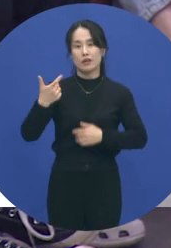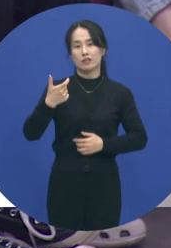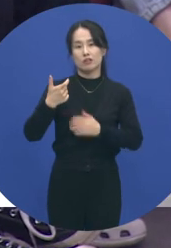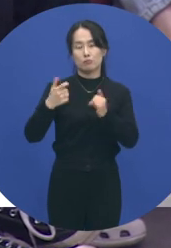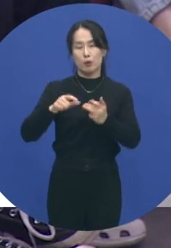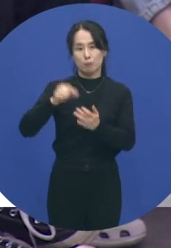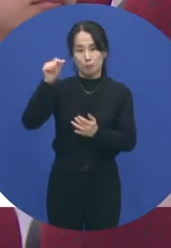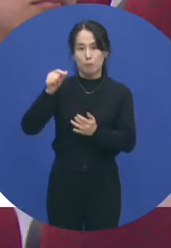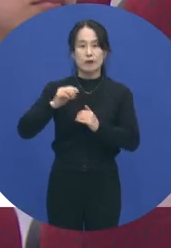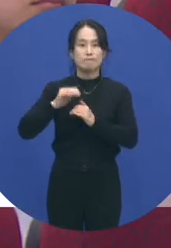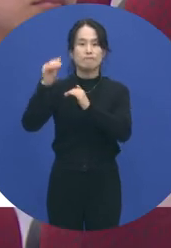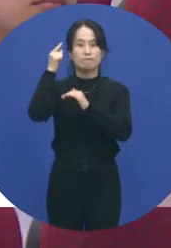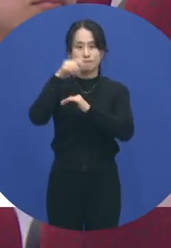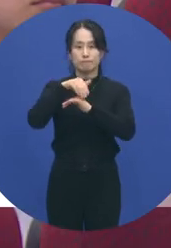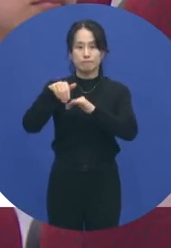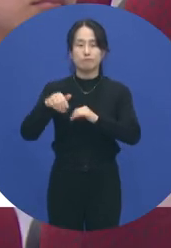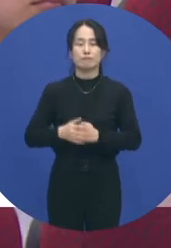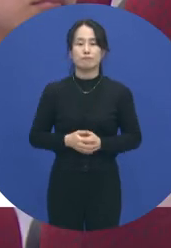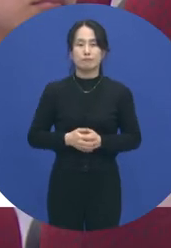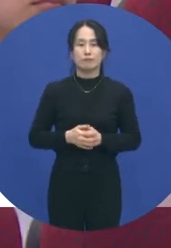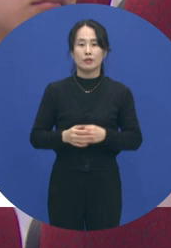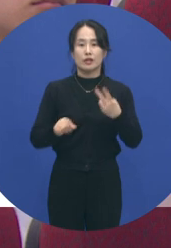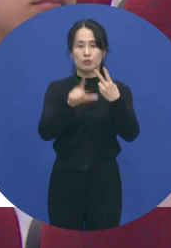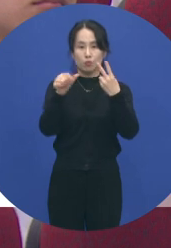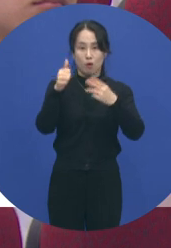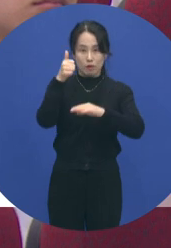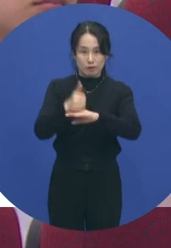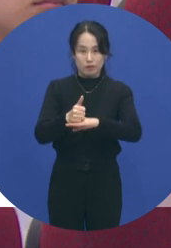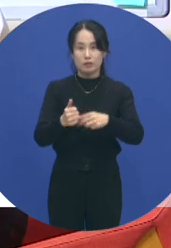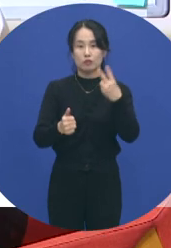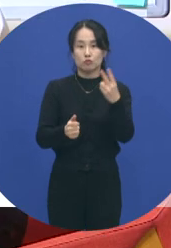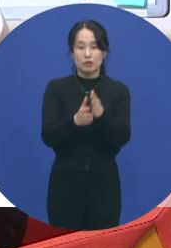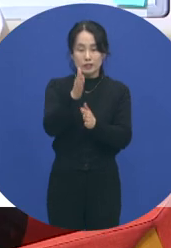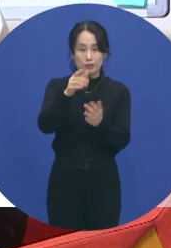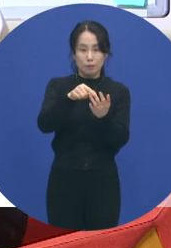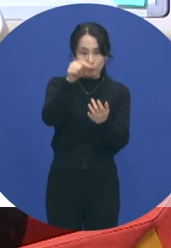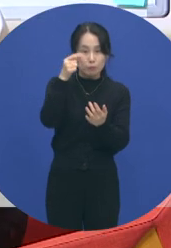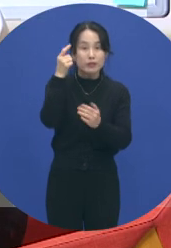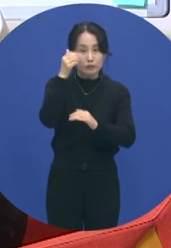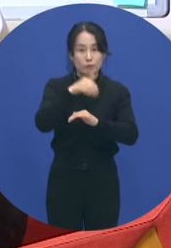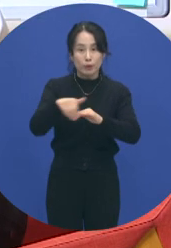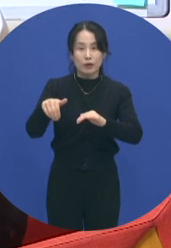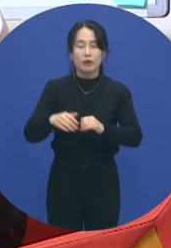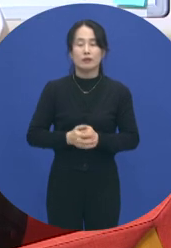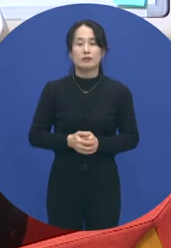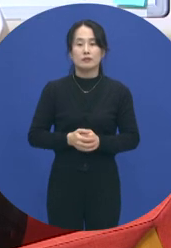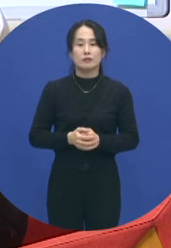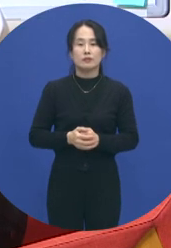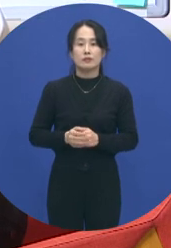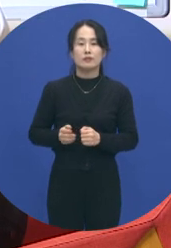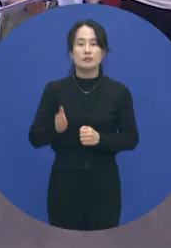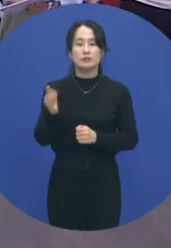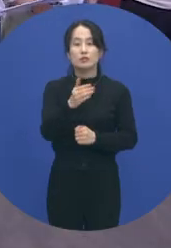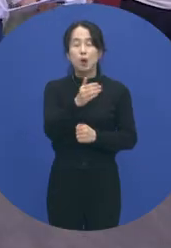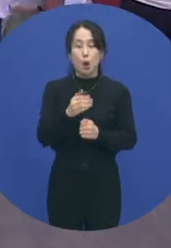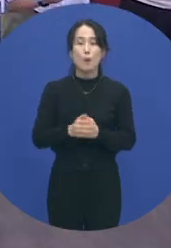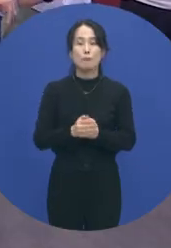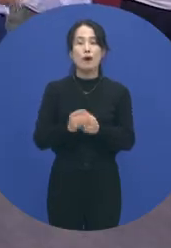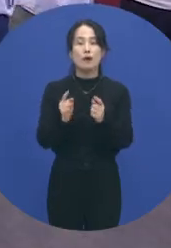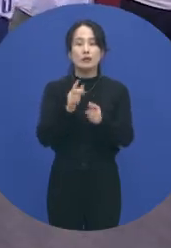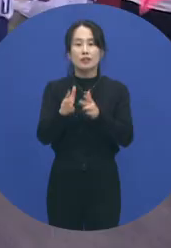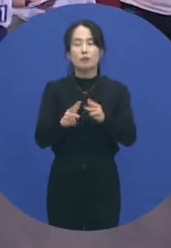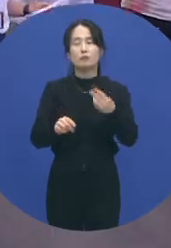예명을 선발에 진행할 계획입니다 돈은 2월 말까지 두 개 시군을 선정할 계획이며 도 직접 사업은